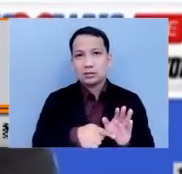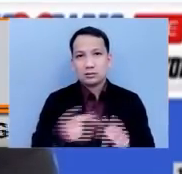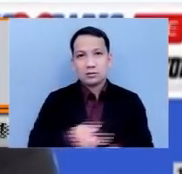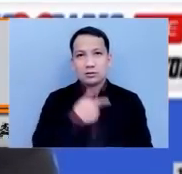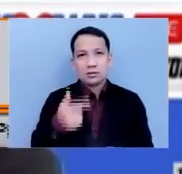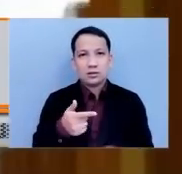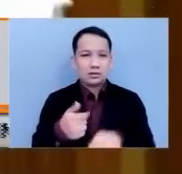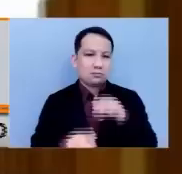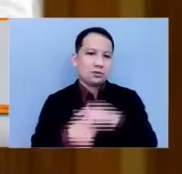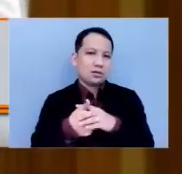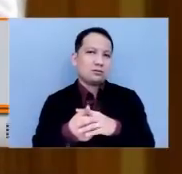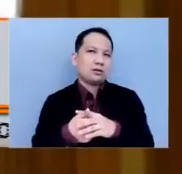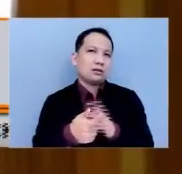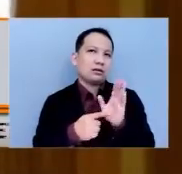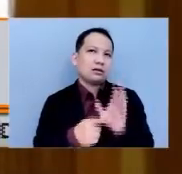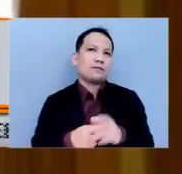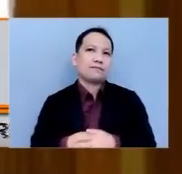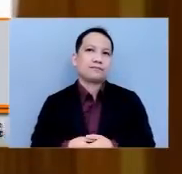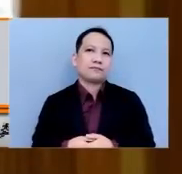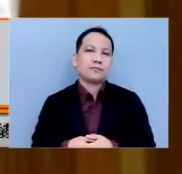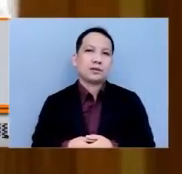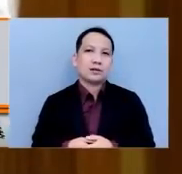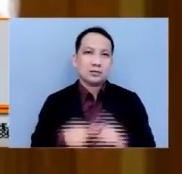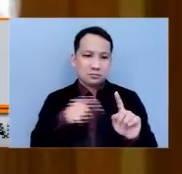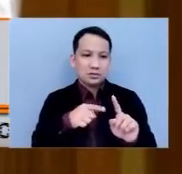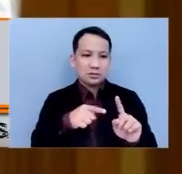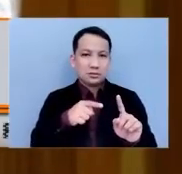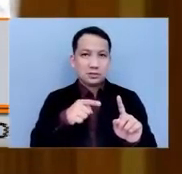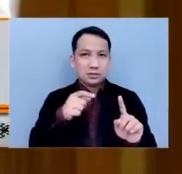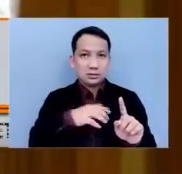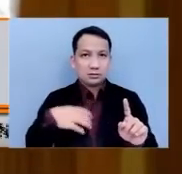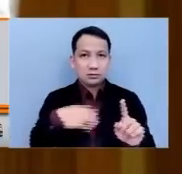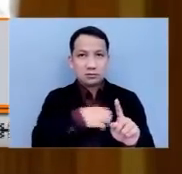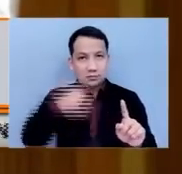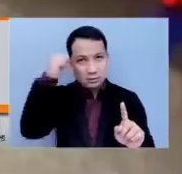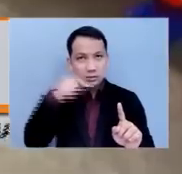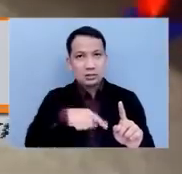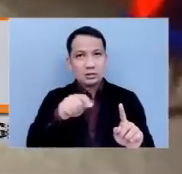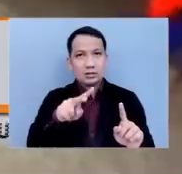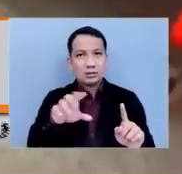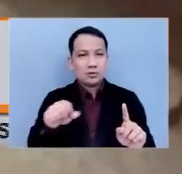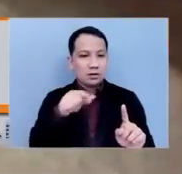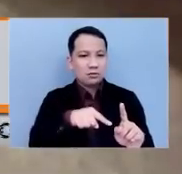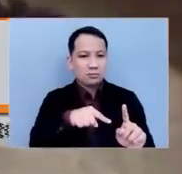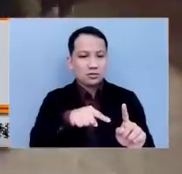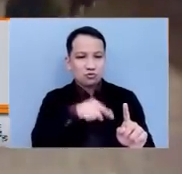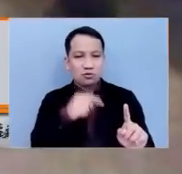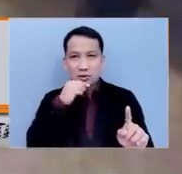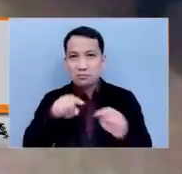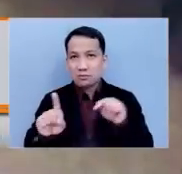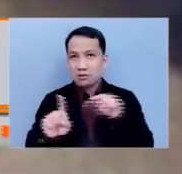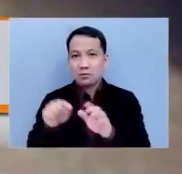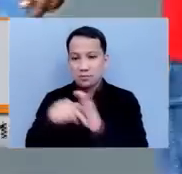mabubuking talaga yan. Si Teves ang isa sa mga itinuturong mastermind sa pagpatay kay Negros Oriental Governor